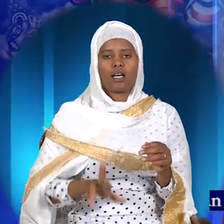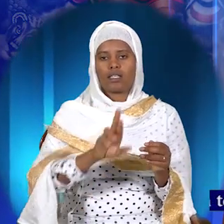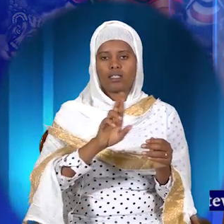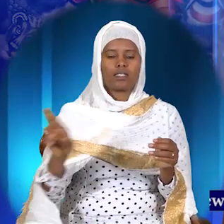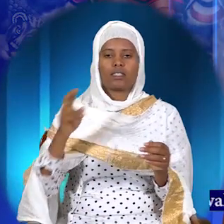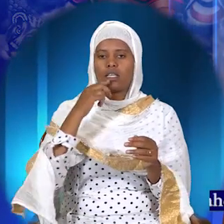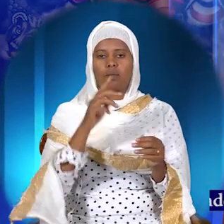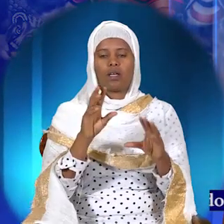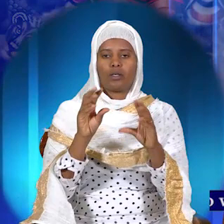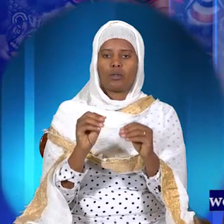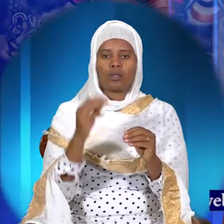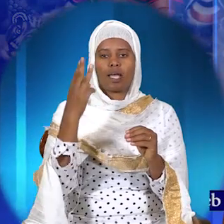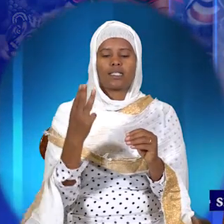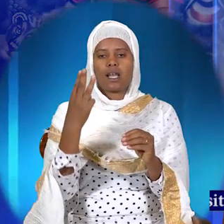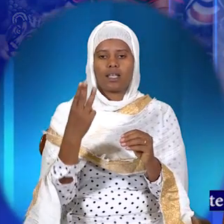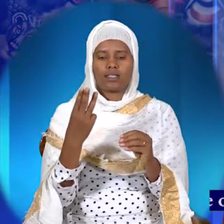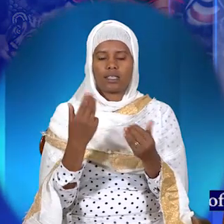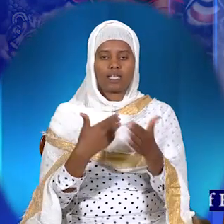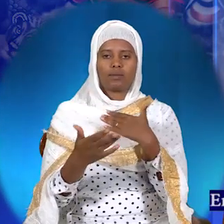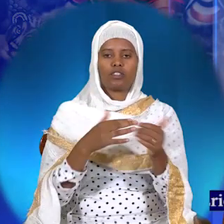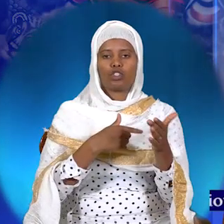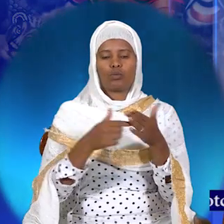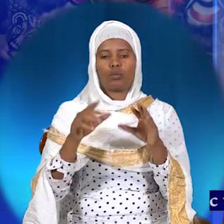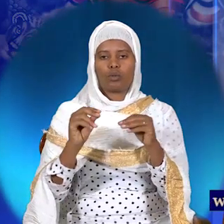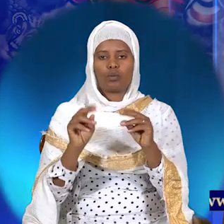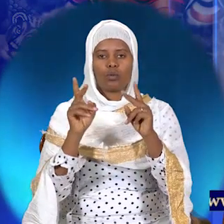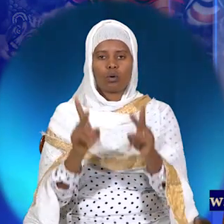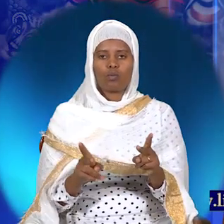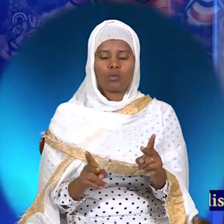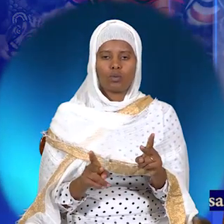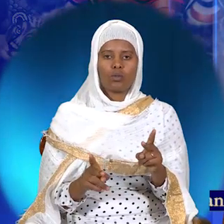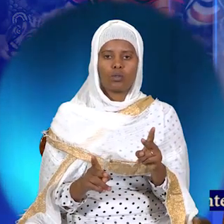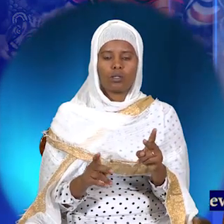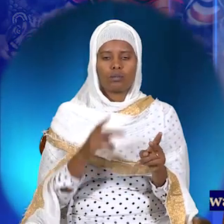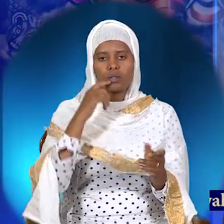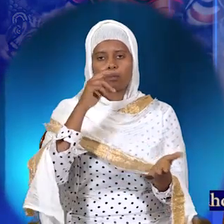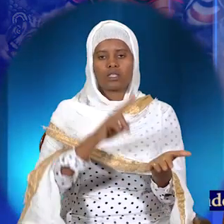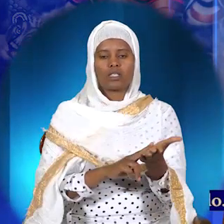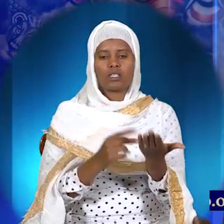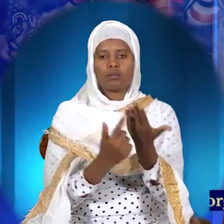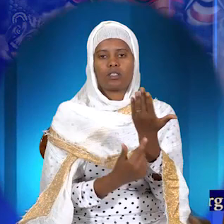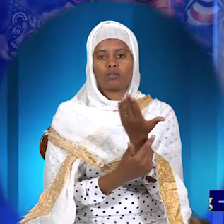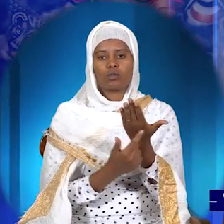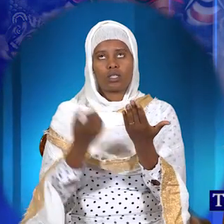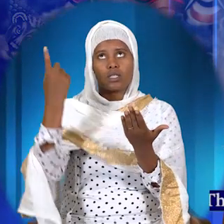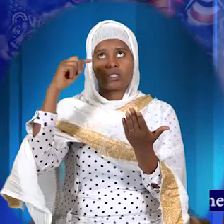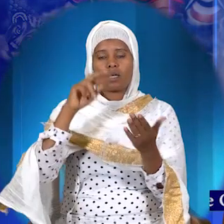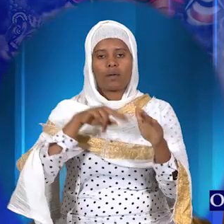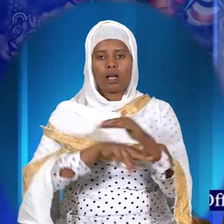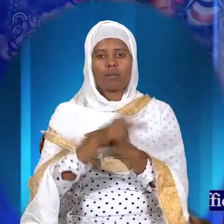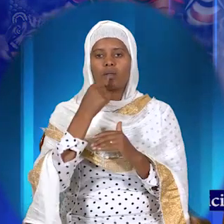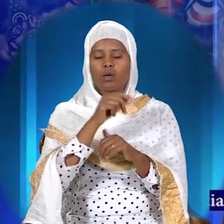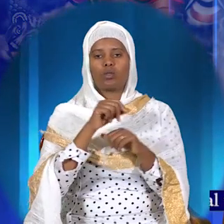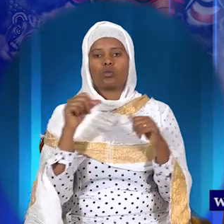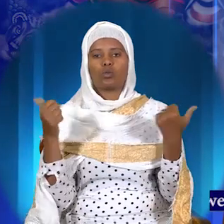ተወላዲ ሰራጺ ዝብል እዚ ናይ ስላሴ ናይ ግብሪ ስሞም እዩ በዚ ከዓ ብምስክርነት ቅዱሳት መጽሕፍቲ እግዚአብሔር